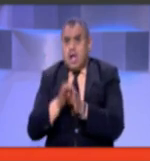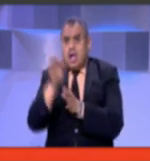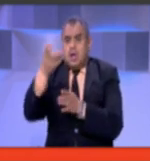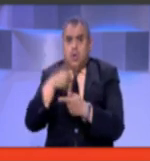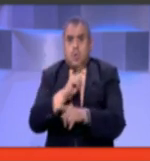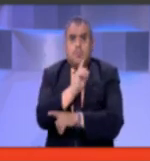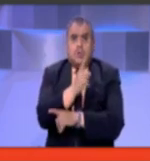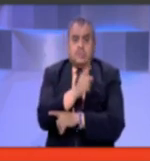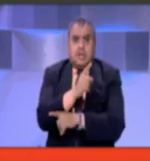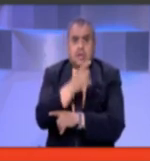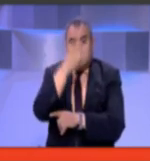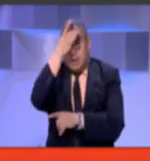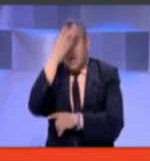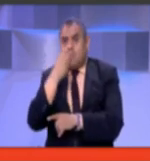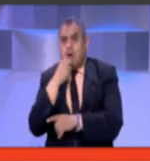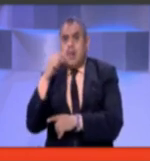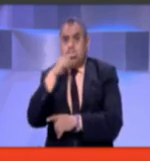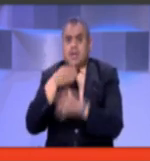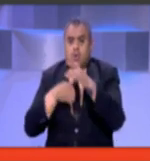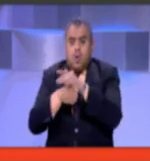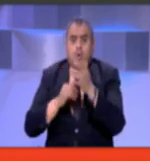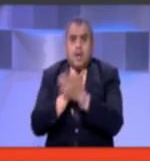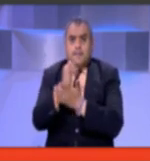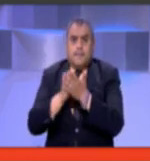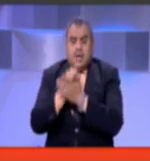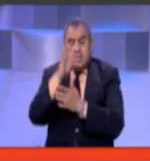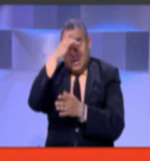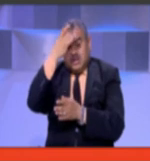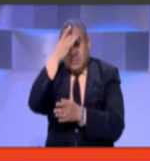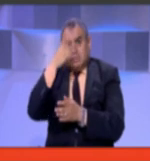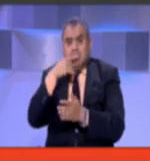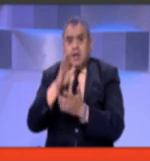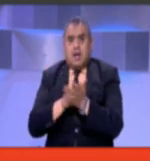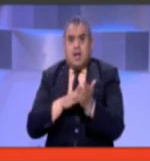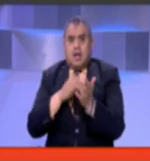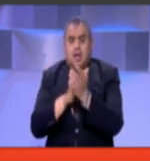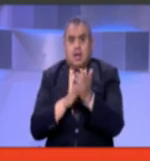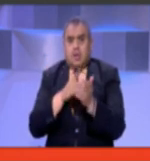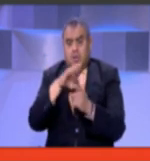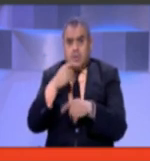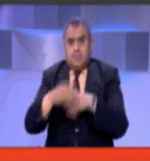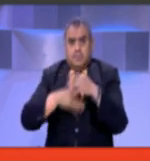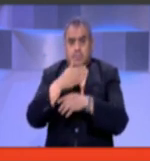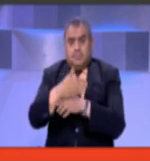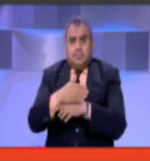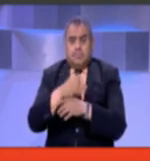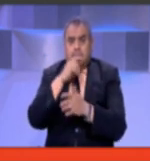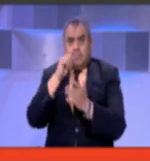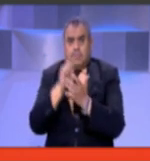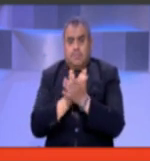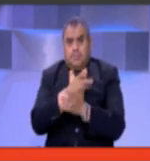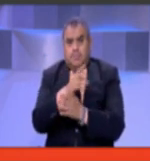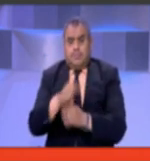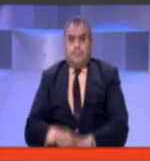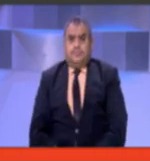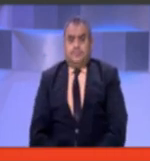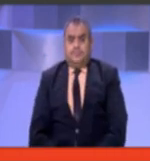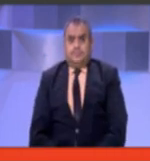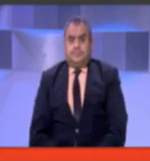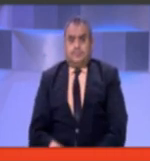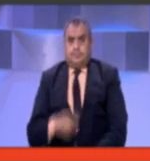والمدرسين والمدرسات. ويعني هم كانوا فعلا برضو يعني